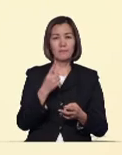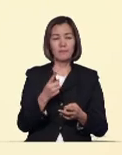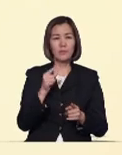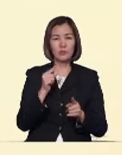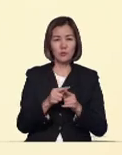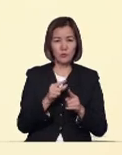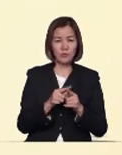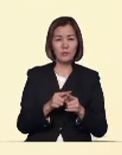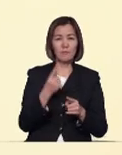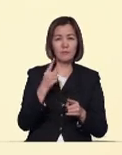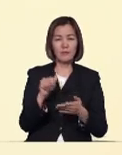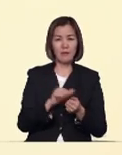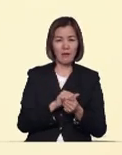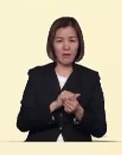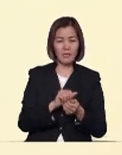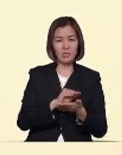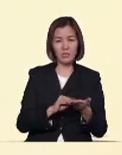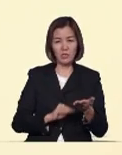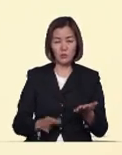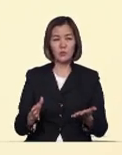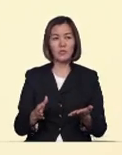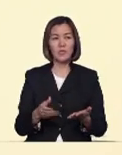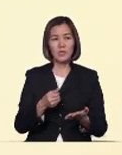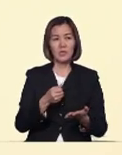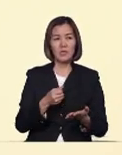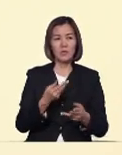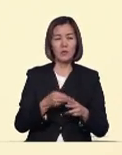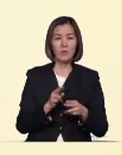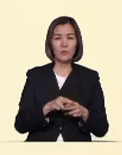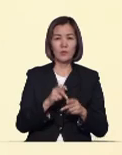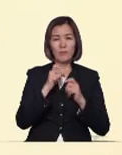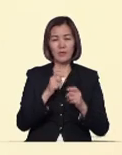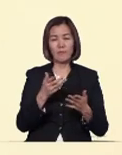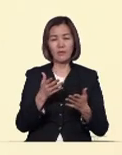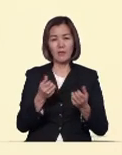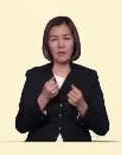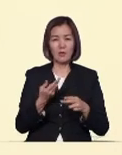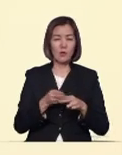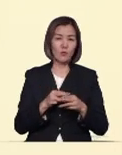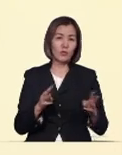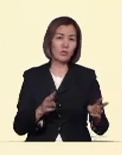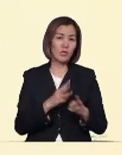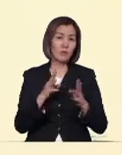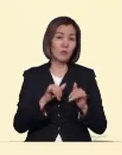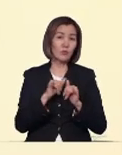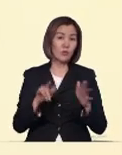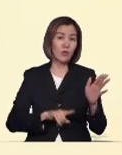қағаз, бір жапырақ қағазға өте марқайып шығармашылық